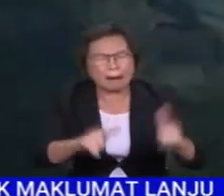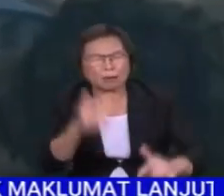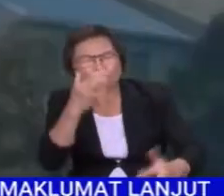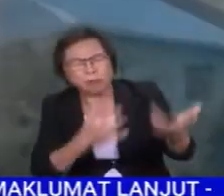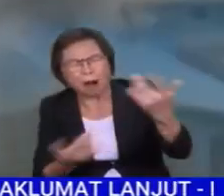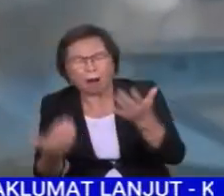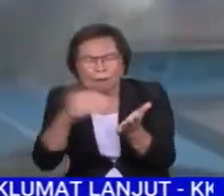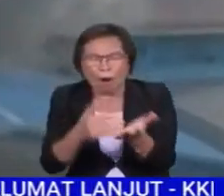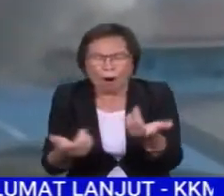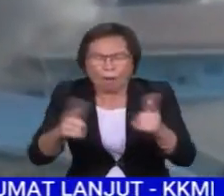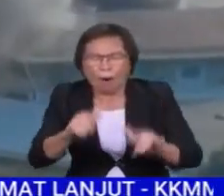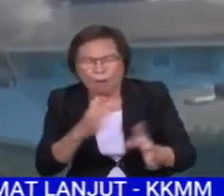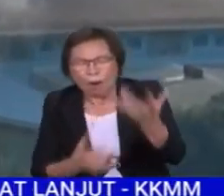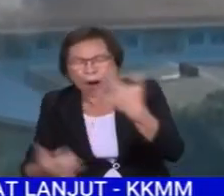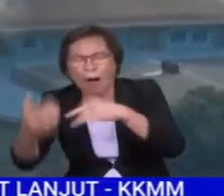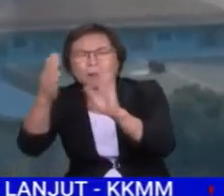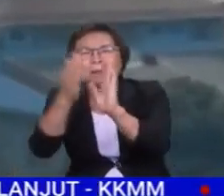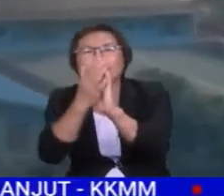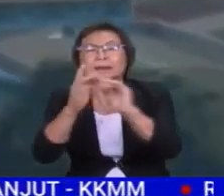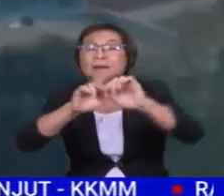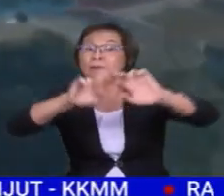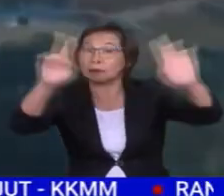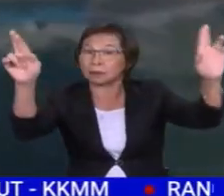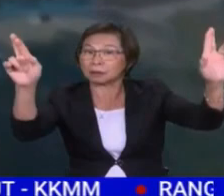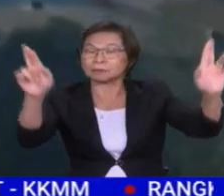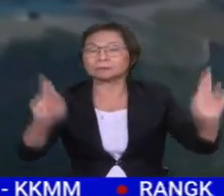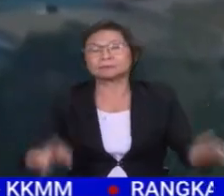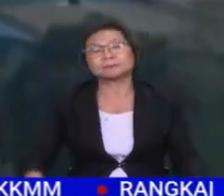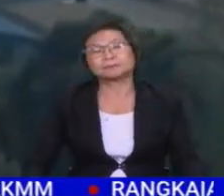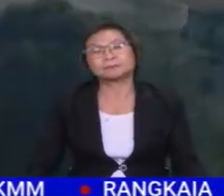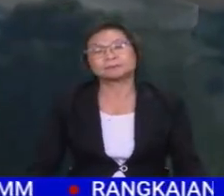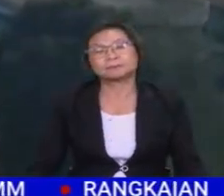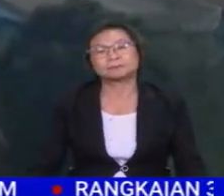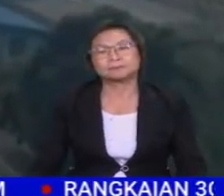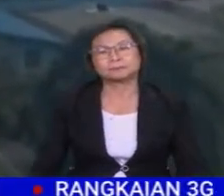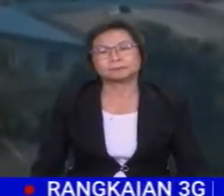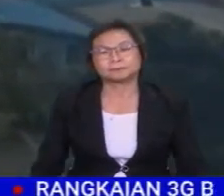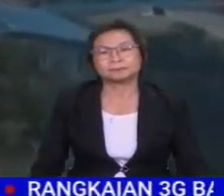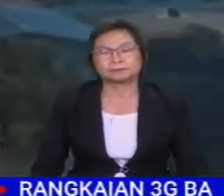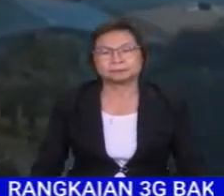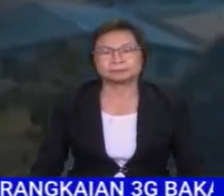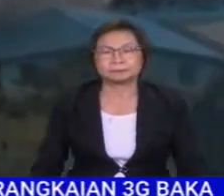berlaku di bandara yetsebut hai hai